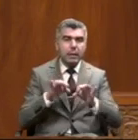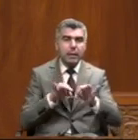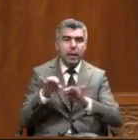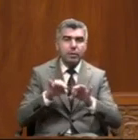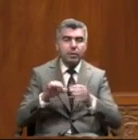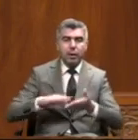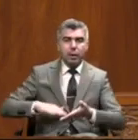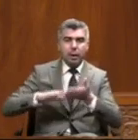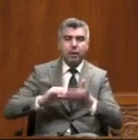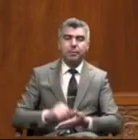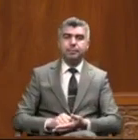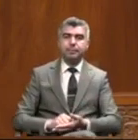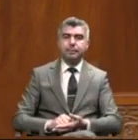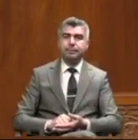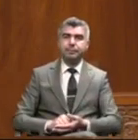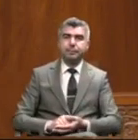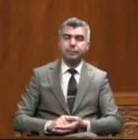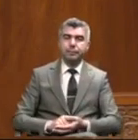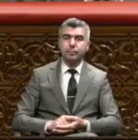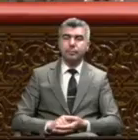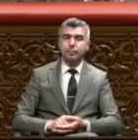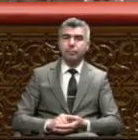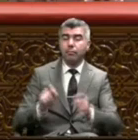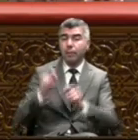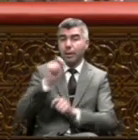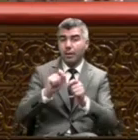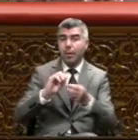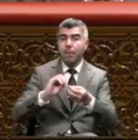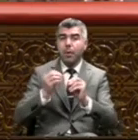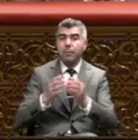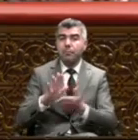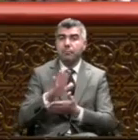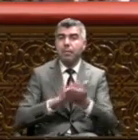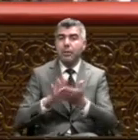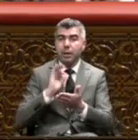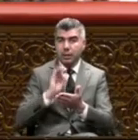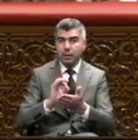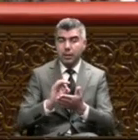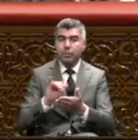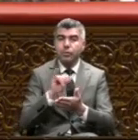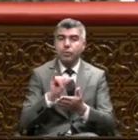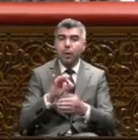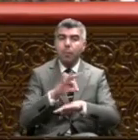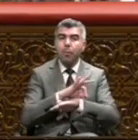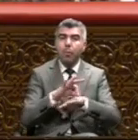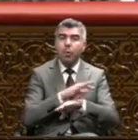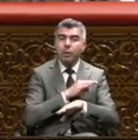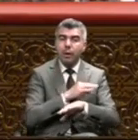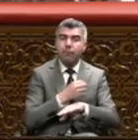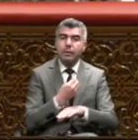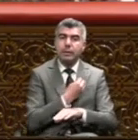للنهوض بالقطع وهكذا تم معالجه الاشكاليات المرتبطه بقطاع او بموظفي قطاع الصحه